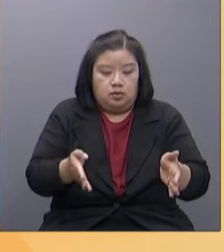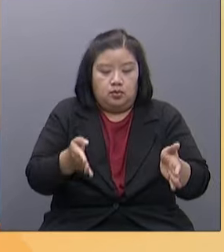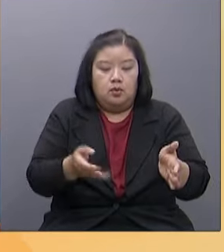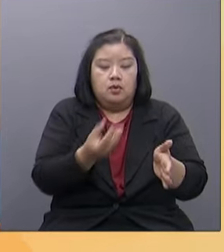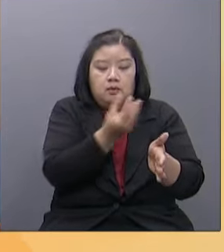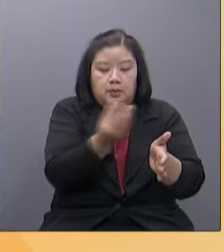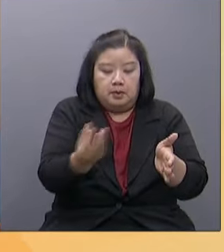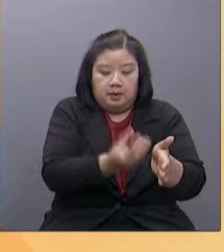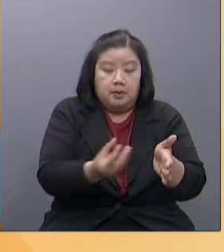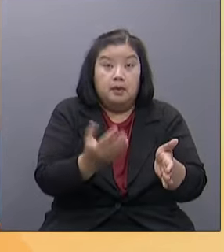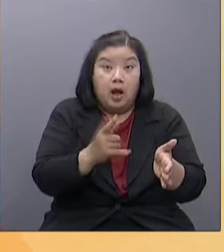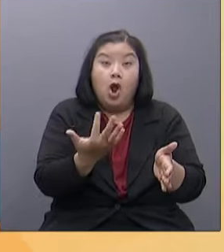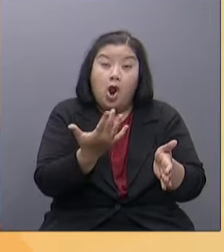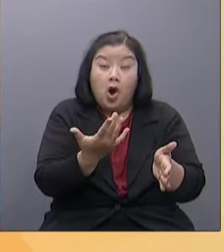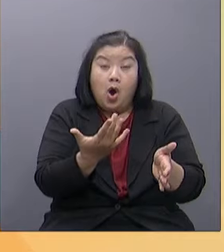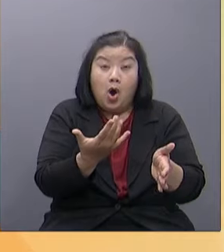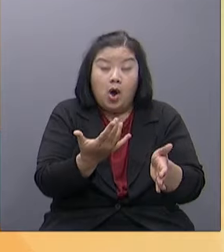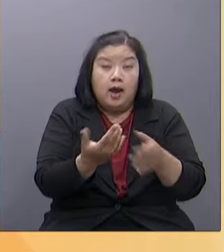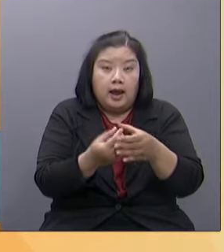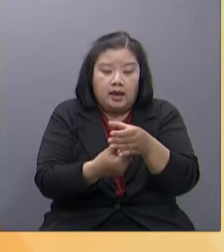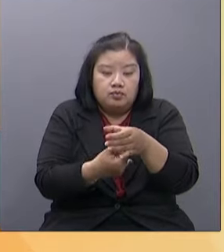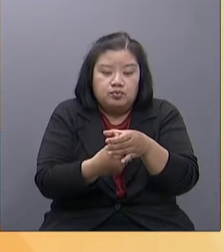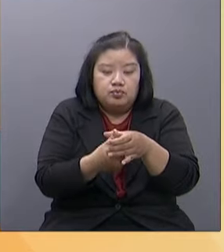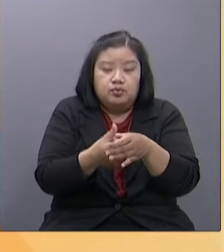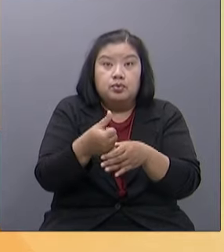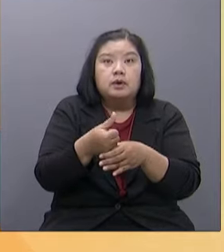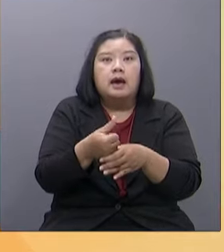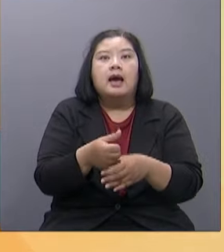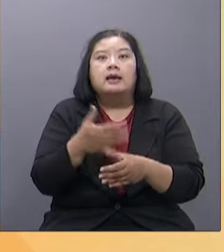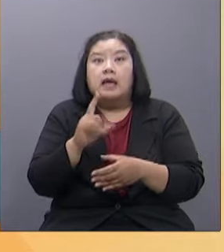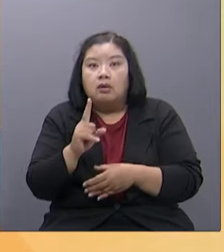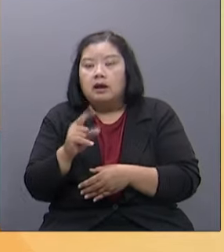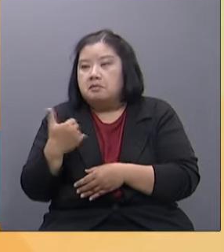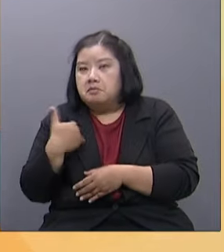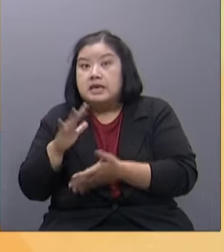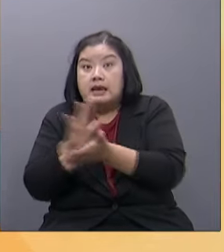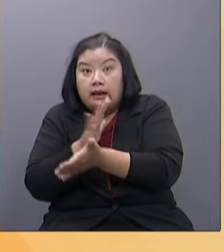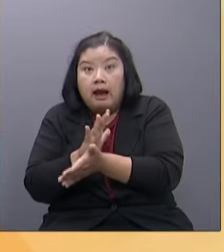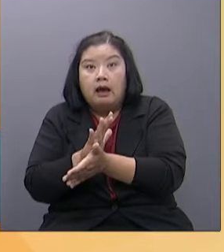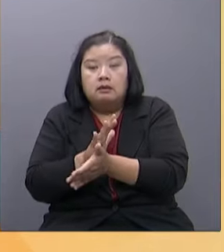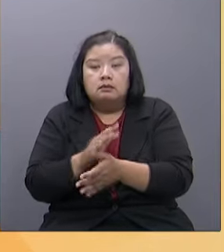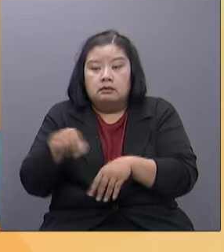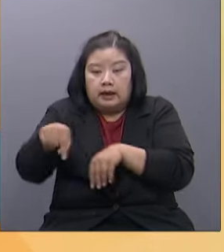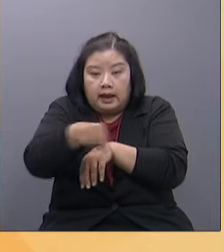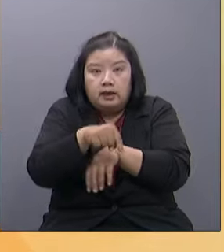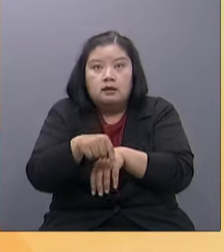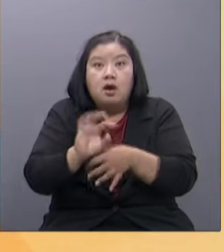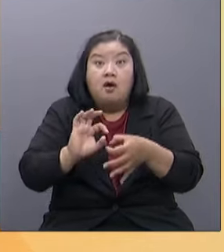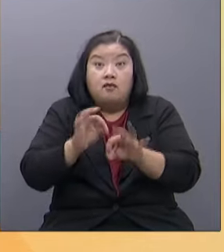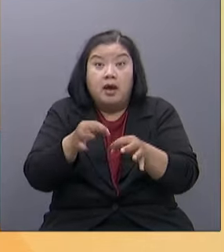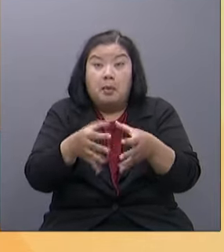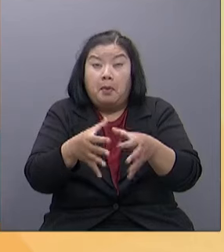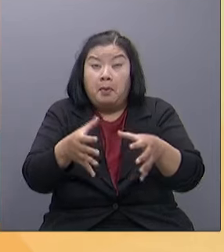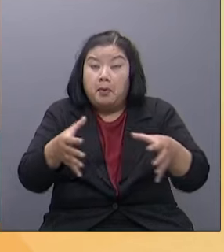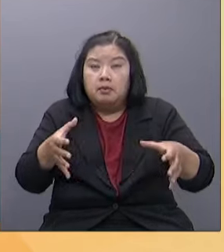ร้อนก็ได้นะครับประกอบกับมีเชื้อเพลิงที่อยู่แล้วกระดาษก็เลยเกิดไฟไม่ใหญ่นะครับแล้วก็แอร์อัดพอแอร์อัดเนี่ยไฟมันก็เลยลูกรามเร็วนะครับ